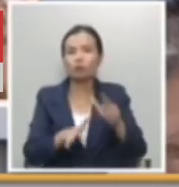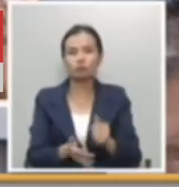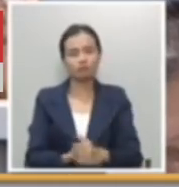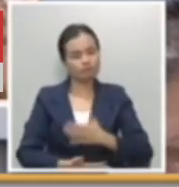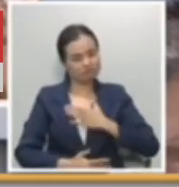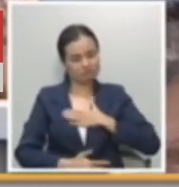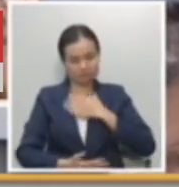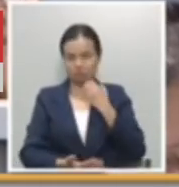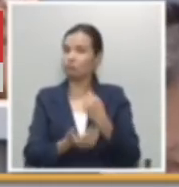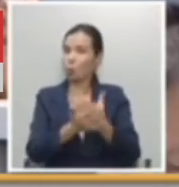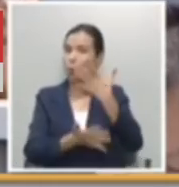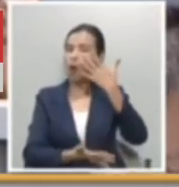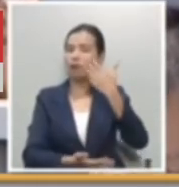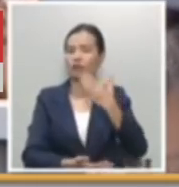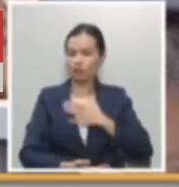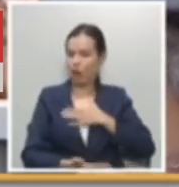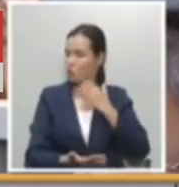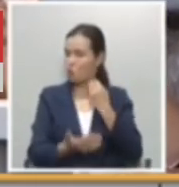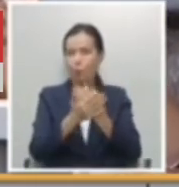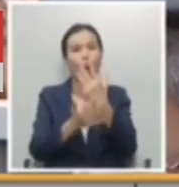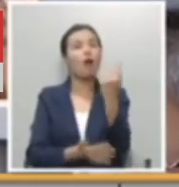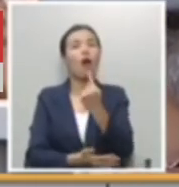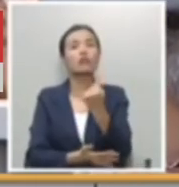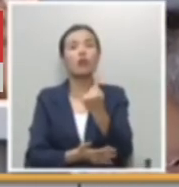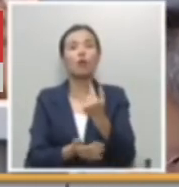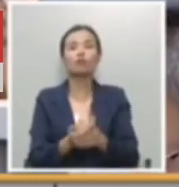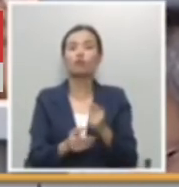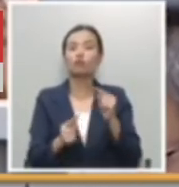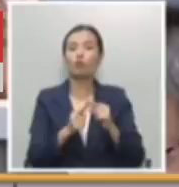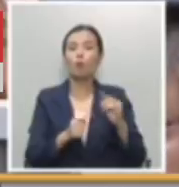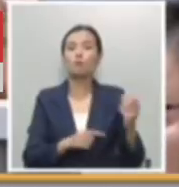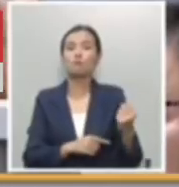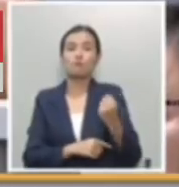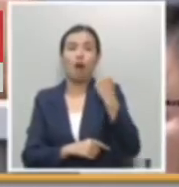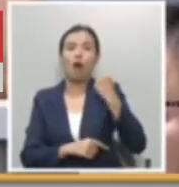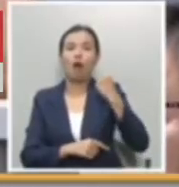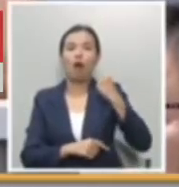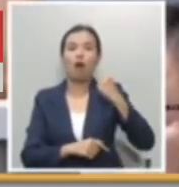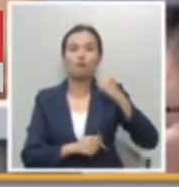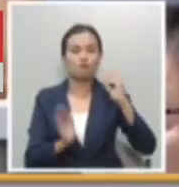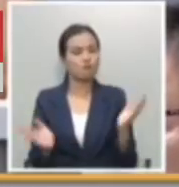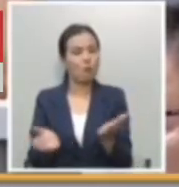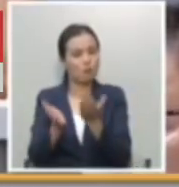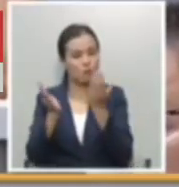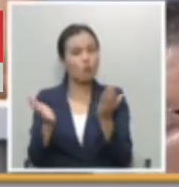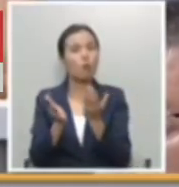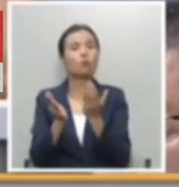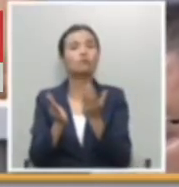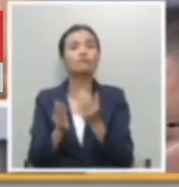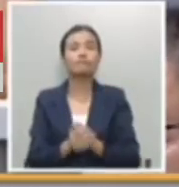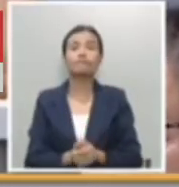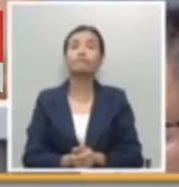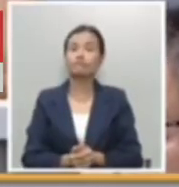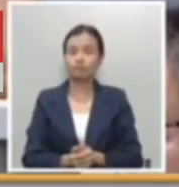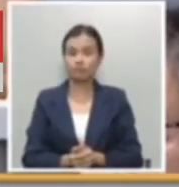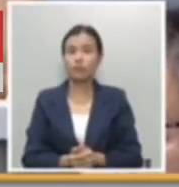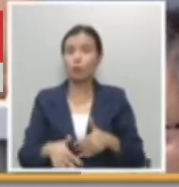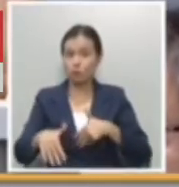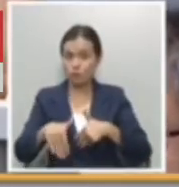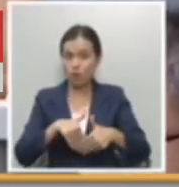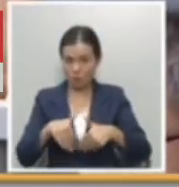วยฉันต้องการรวยอย่างเดียวภายใต้เผด็จการหนุนหลังนี่แหละครับและพี่น้องประชาชนทรา